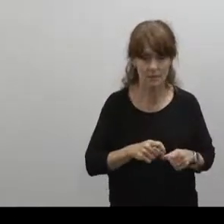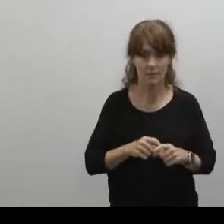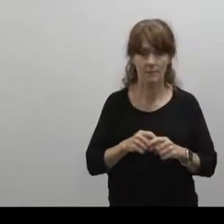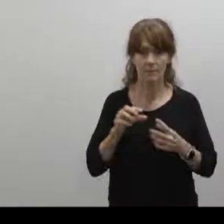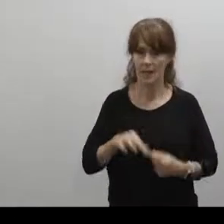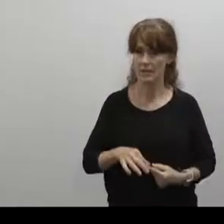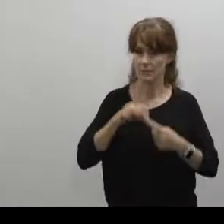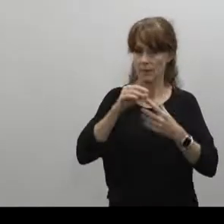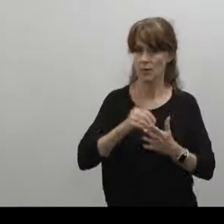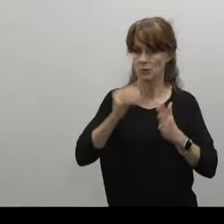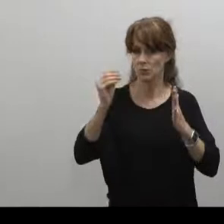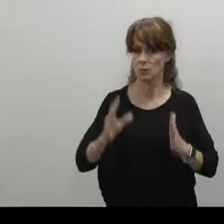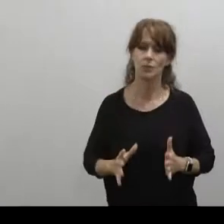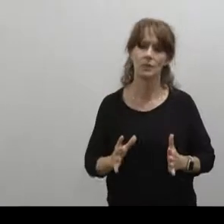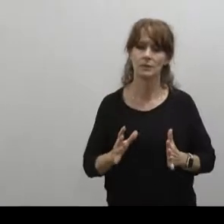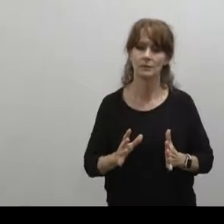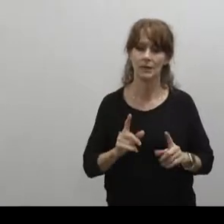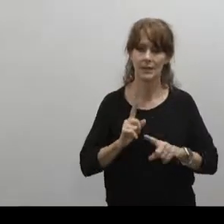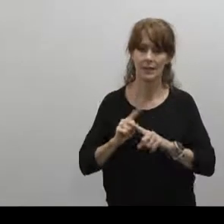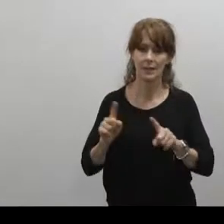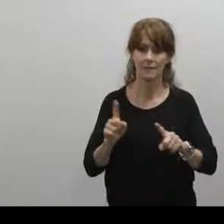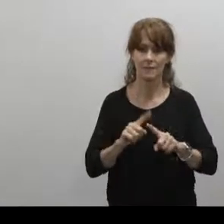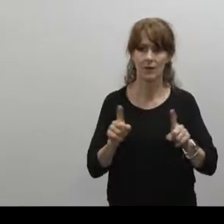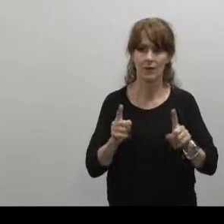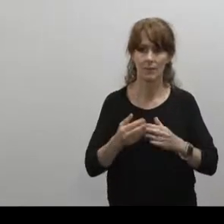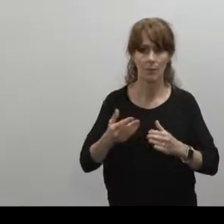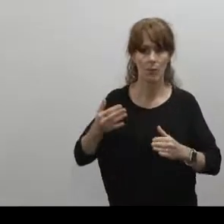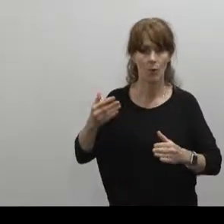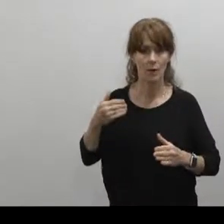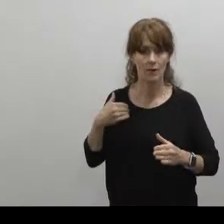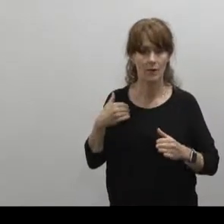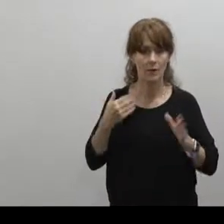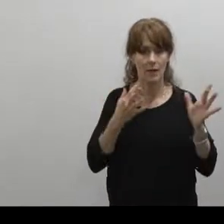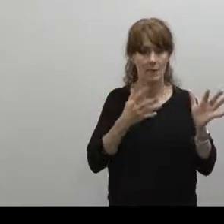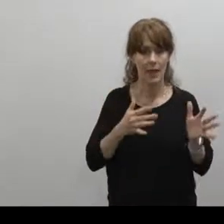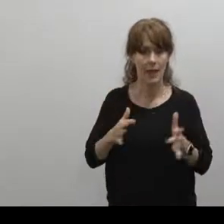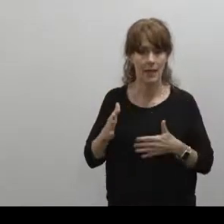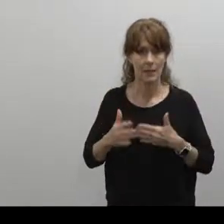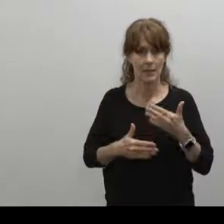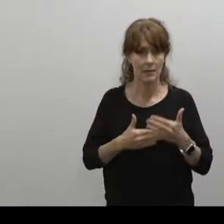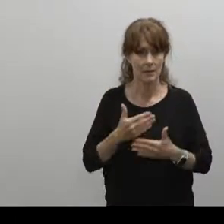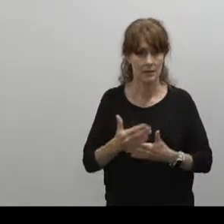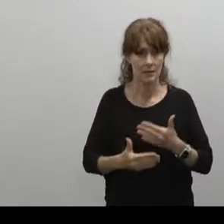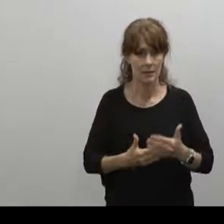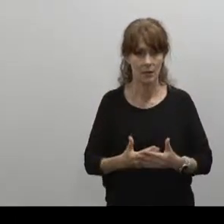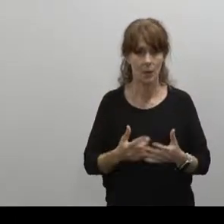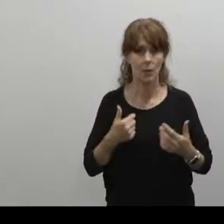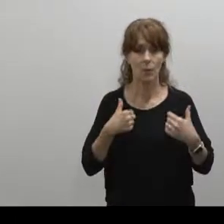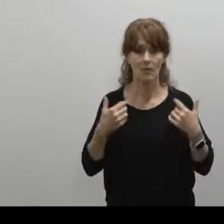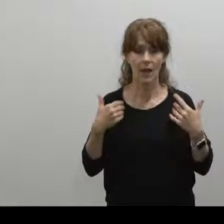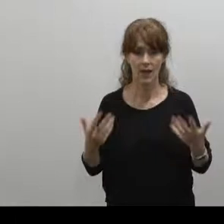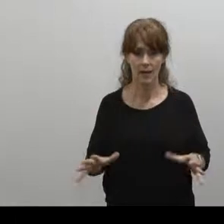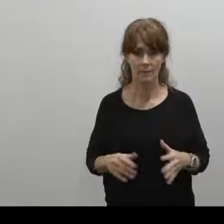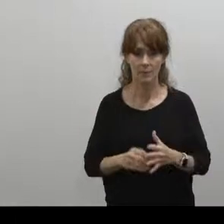tôn tệ can sa tệ can sa hạ cung chia bị xe tệ can sa